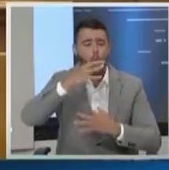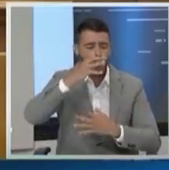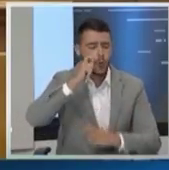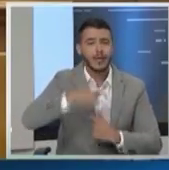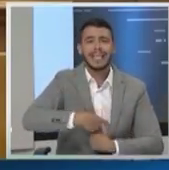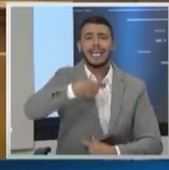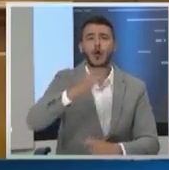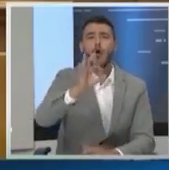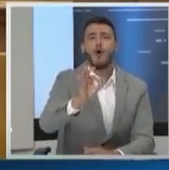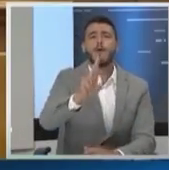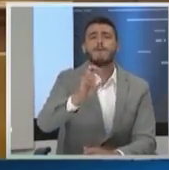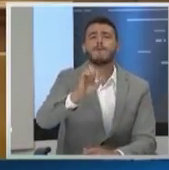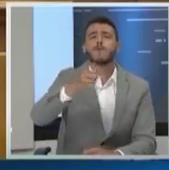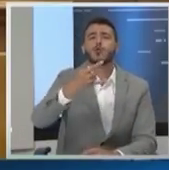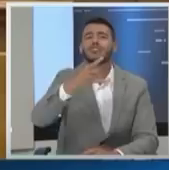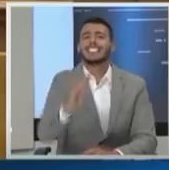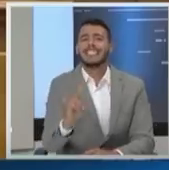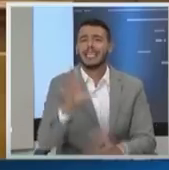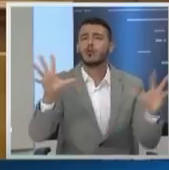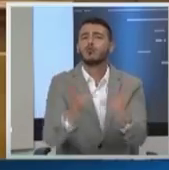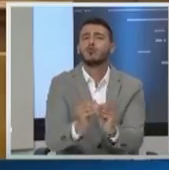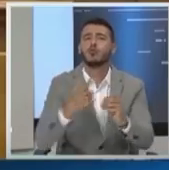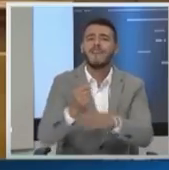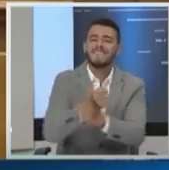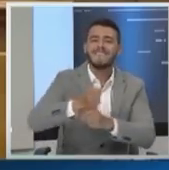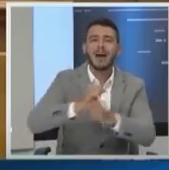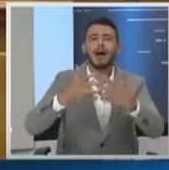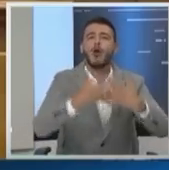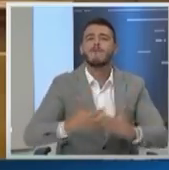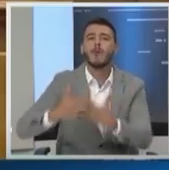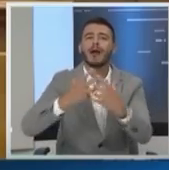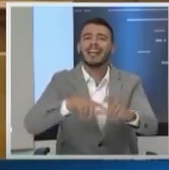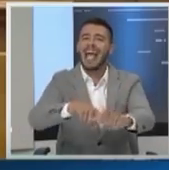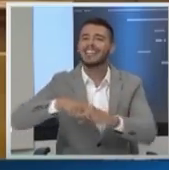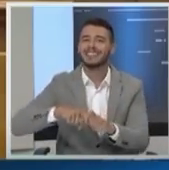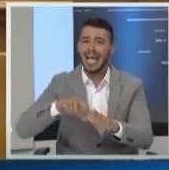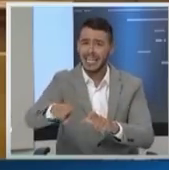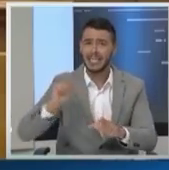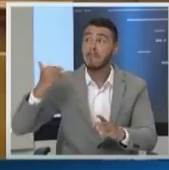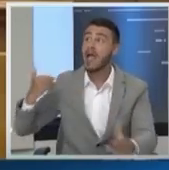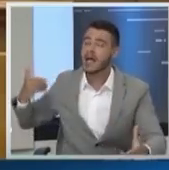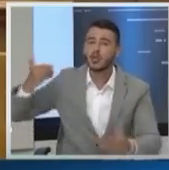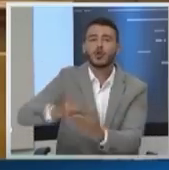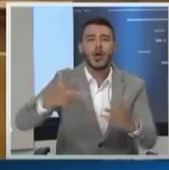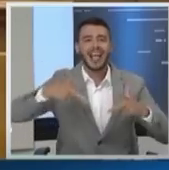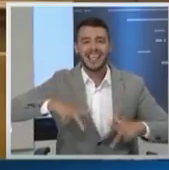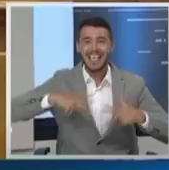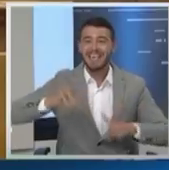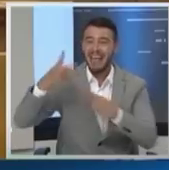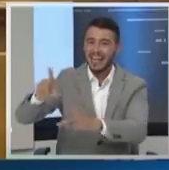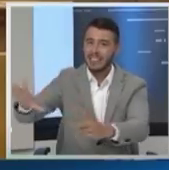την Ομβάρτης, ότι δεν τους βοηθούσαν οι κυβερνήσεις σας να διατηρούν